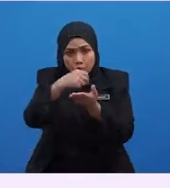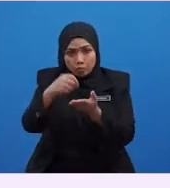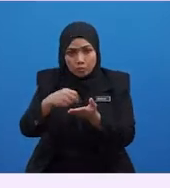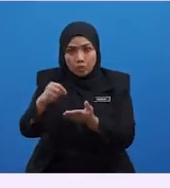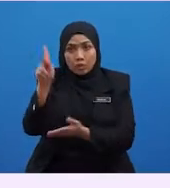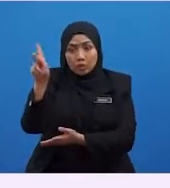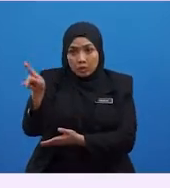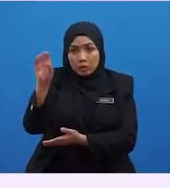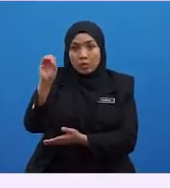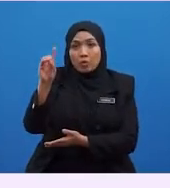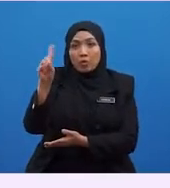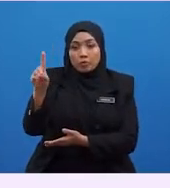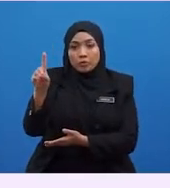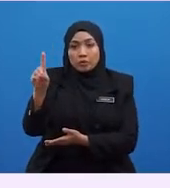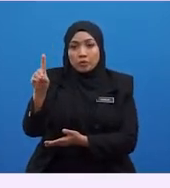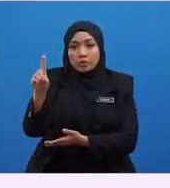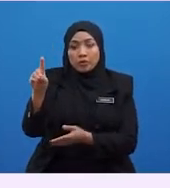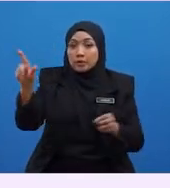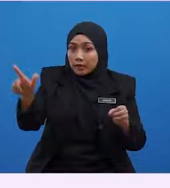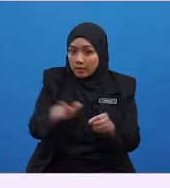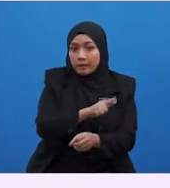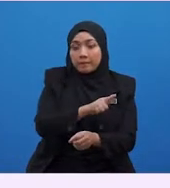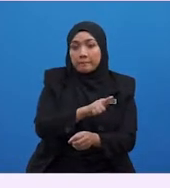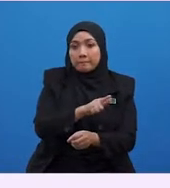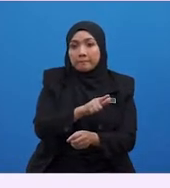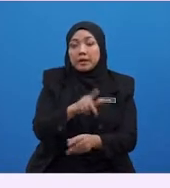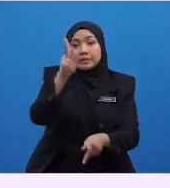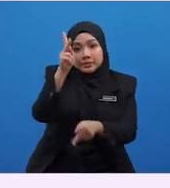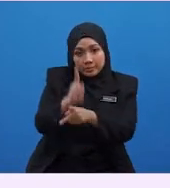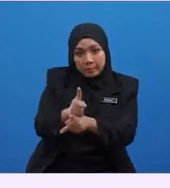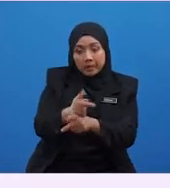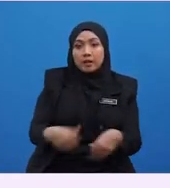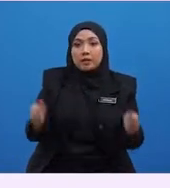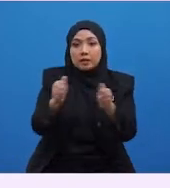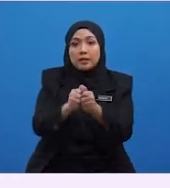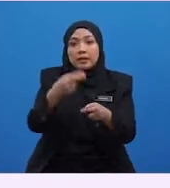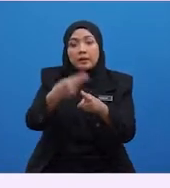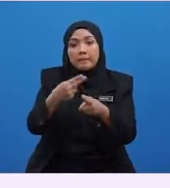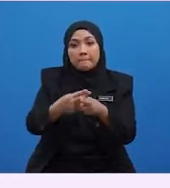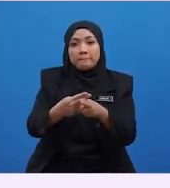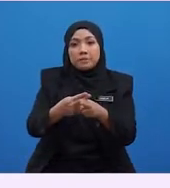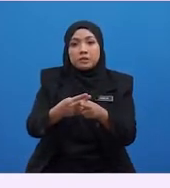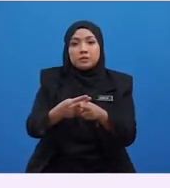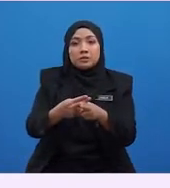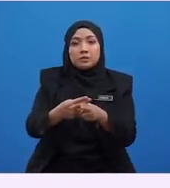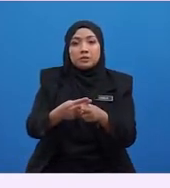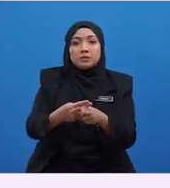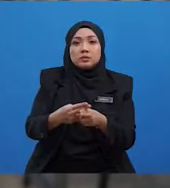Tulis kod PHP yang dipaparkan dengan lengkap, kemudian simpan dengan nama